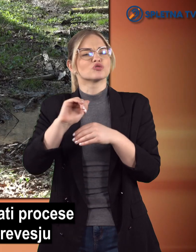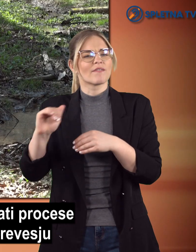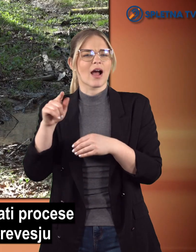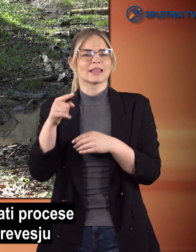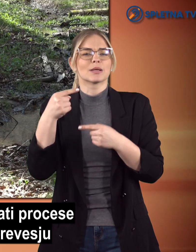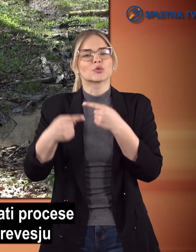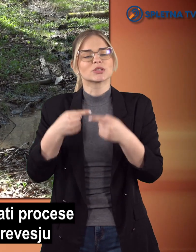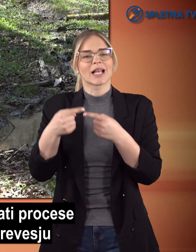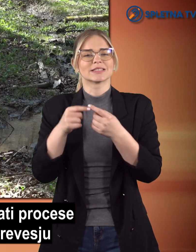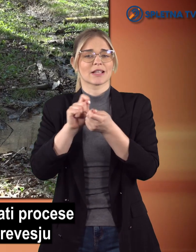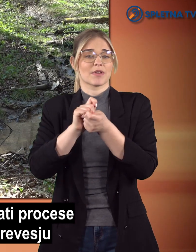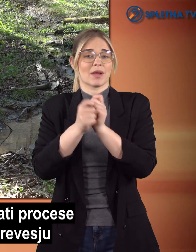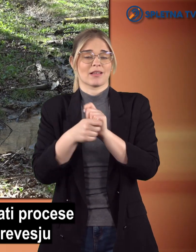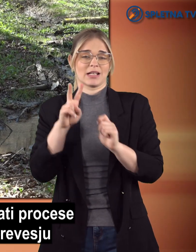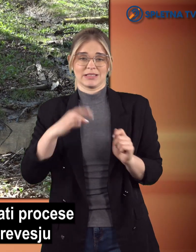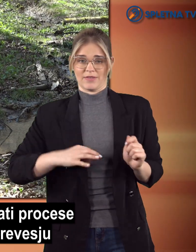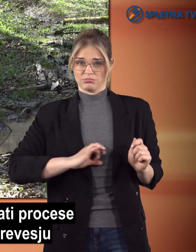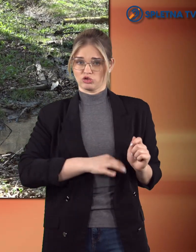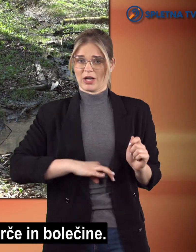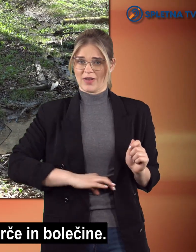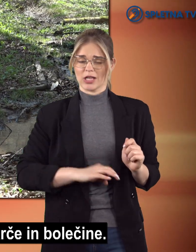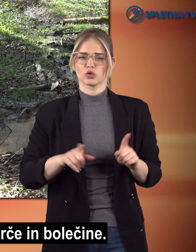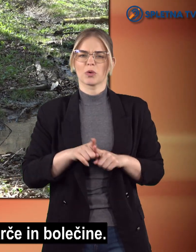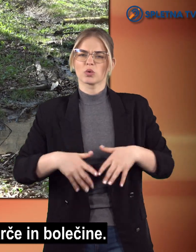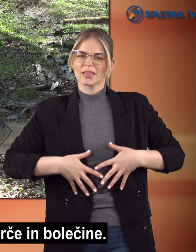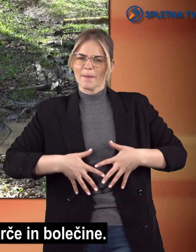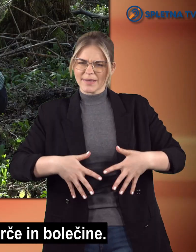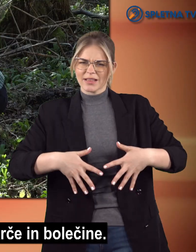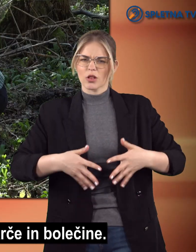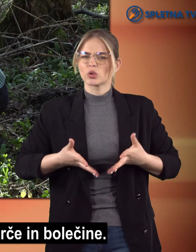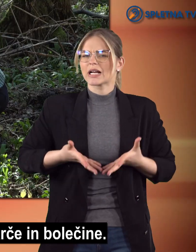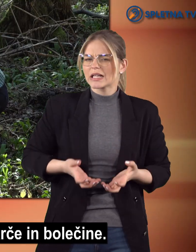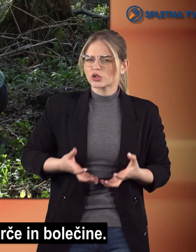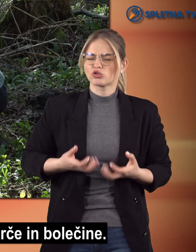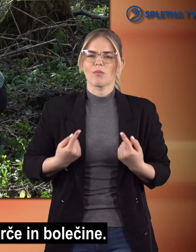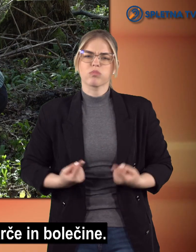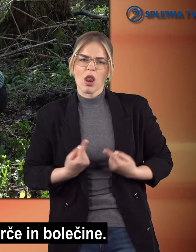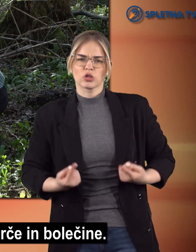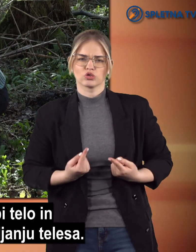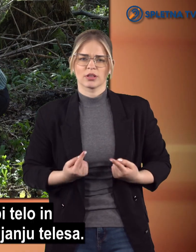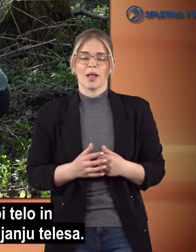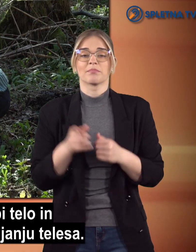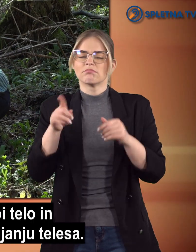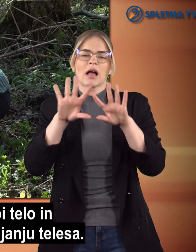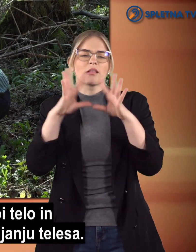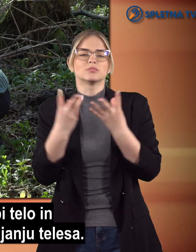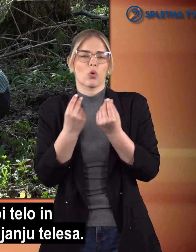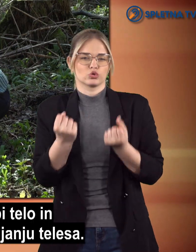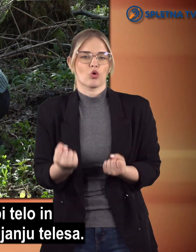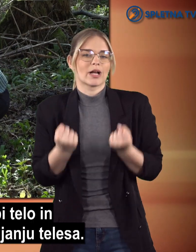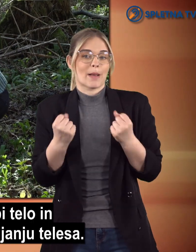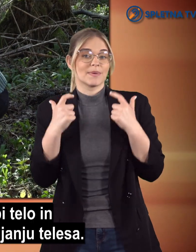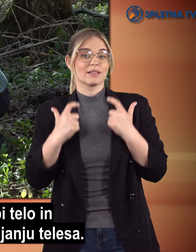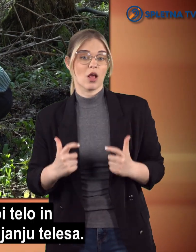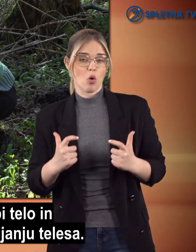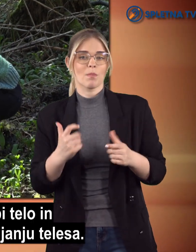Pomaga preprečevati procese fermentacije v črevesju in s tem napihnjenost, krče in bolečine. Na splošno krepi